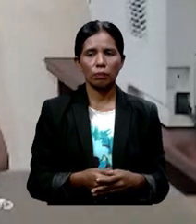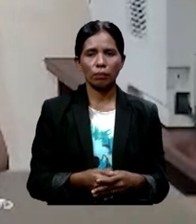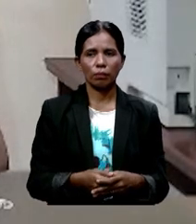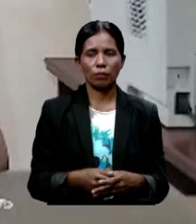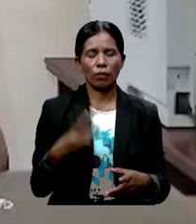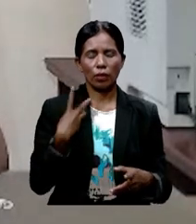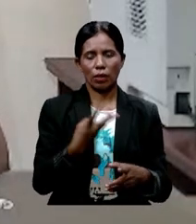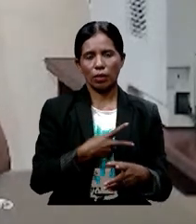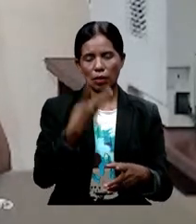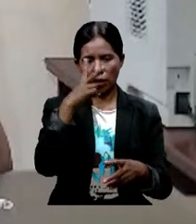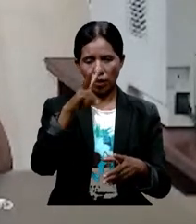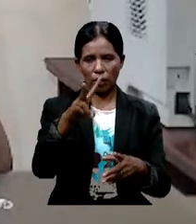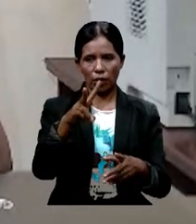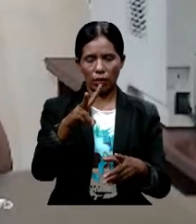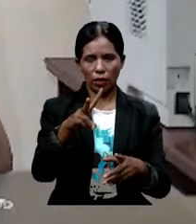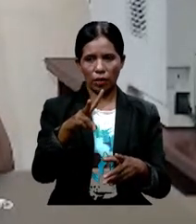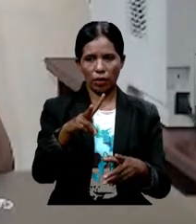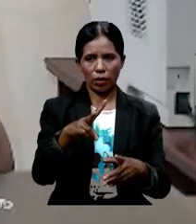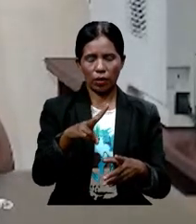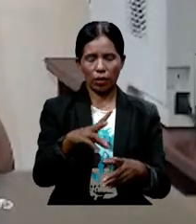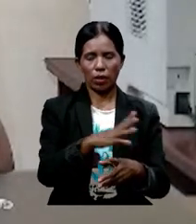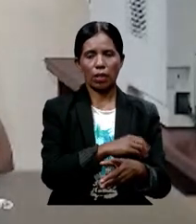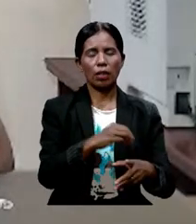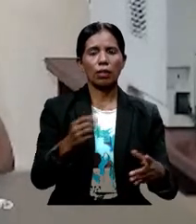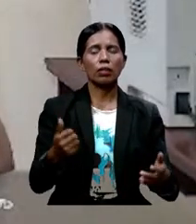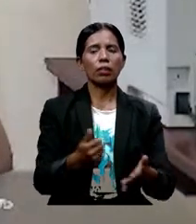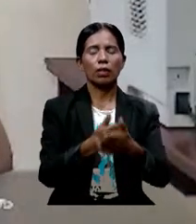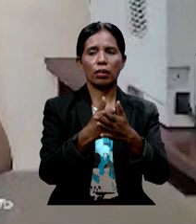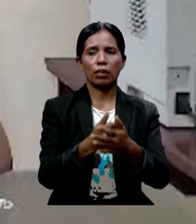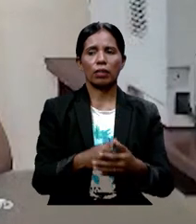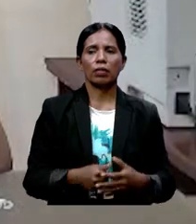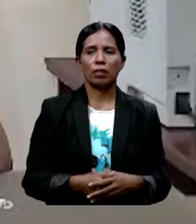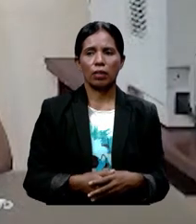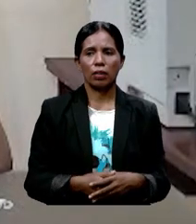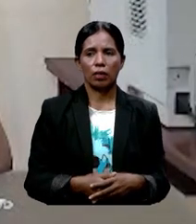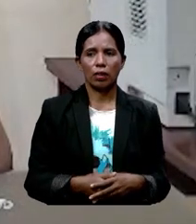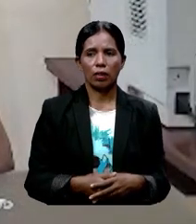ita hare kata accident ini accident unik bahas karek yang kata